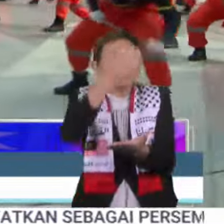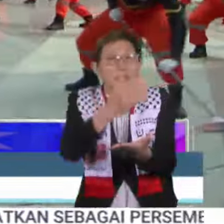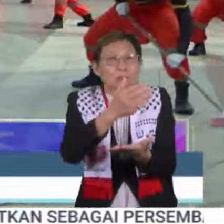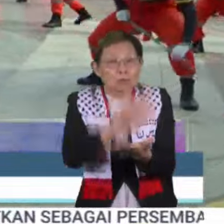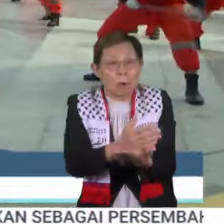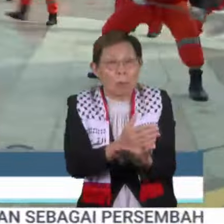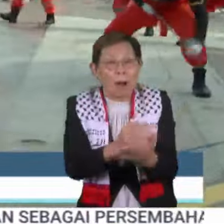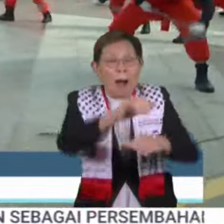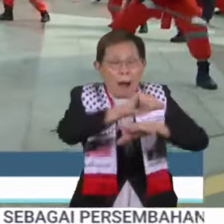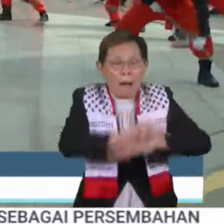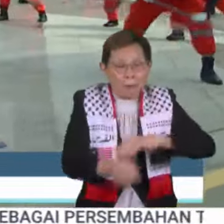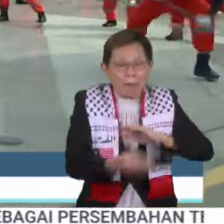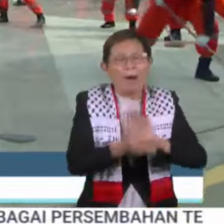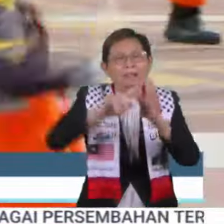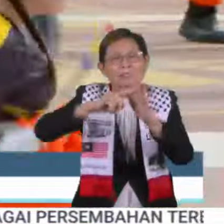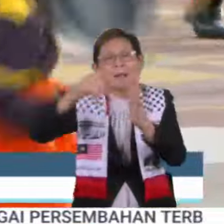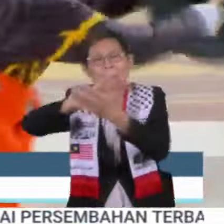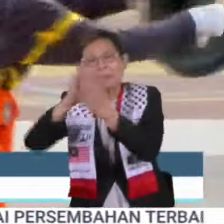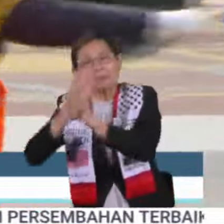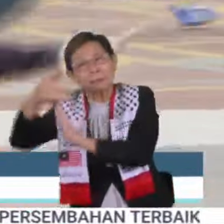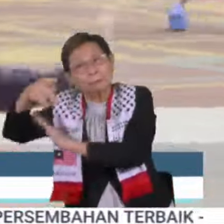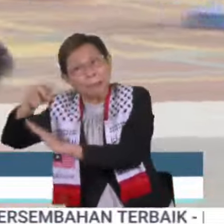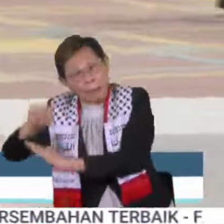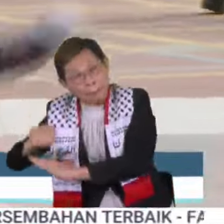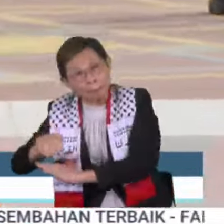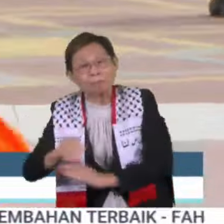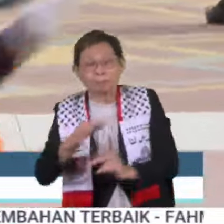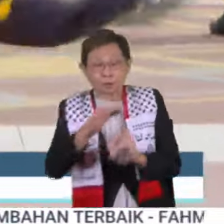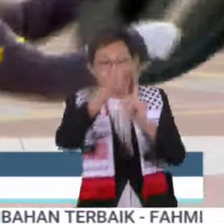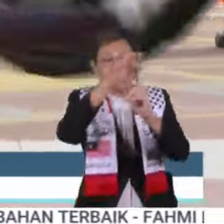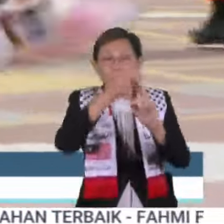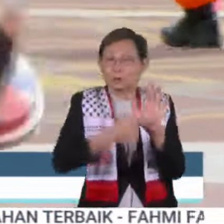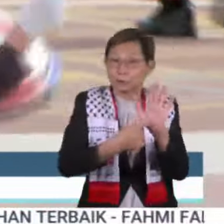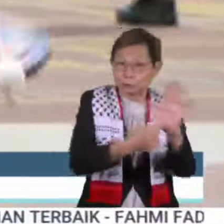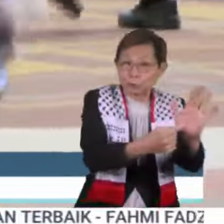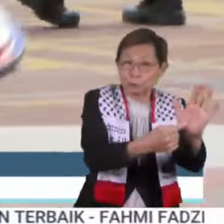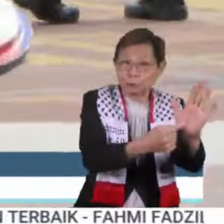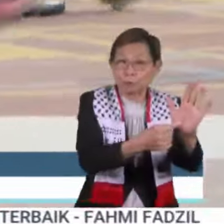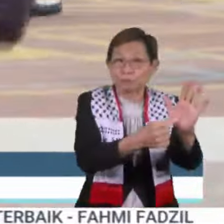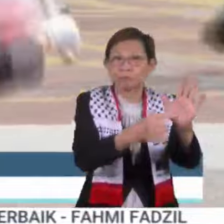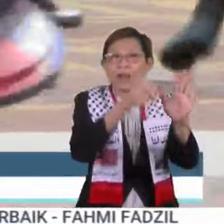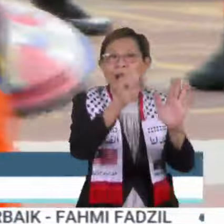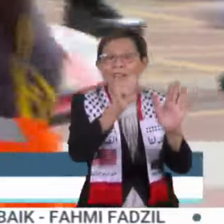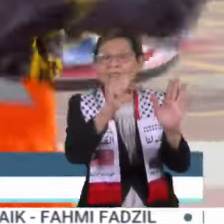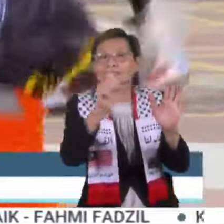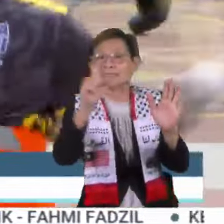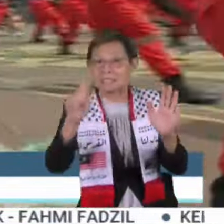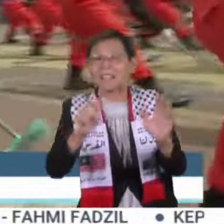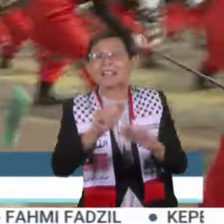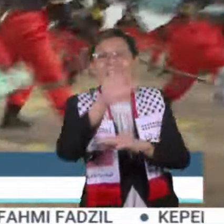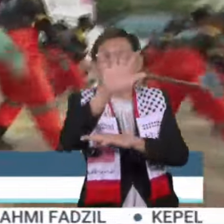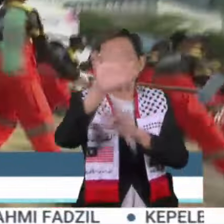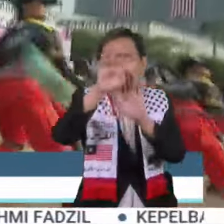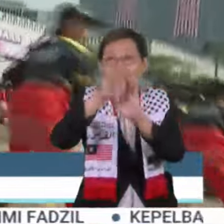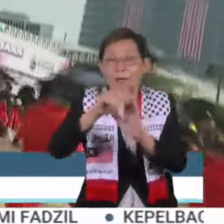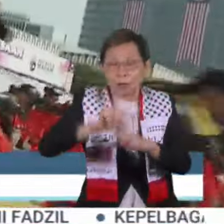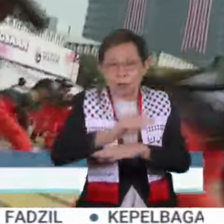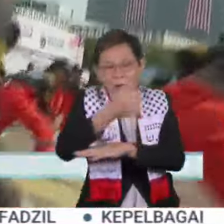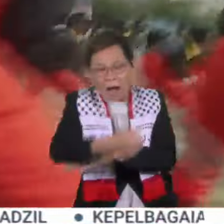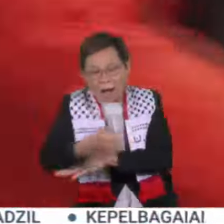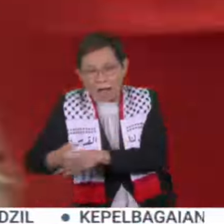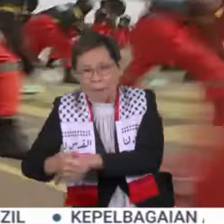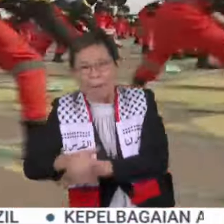amalan rasuah sejak memegang portfolio Perdana Menteri. Uniknya, persembahan stempers selama 5 minit itu hanya menggunakan